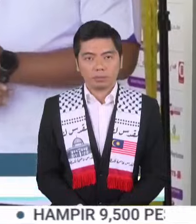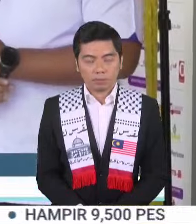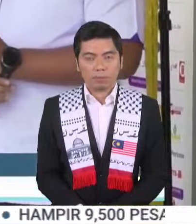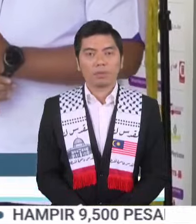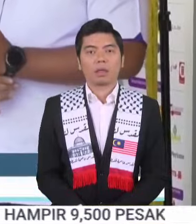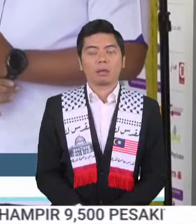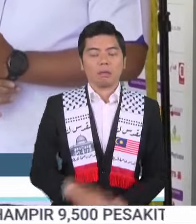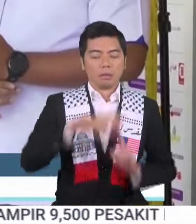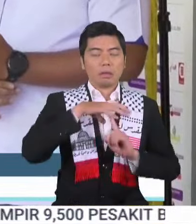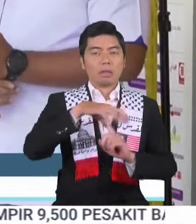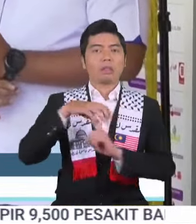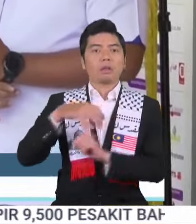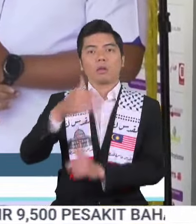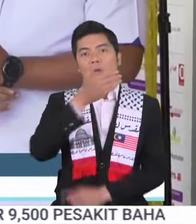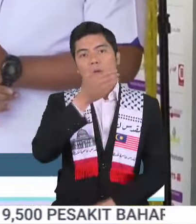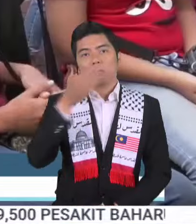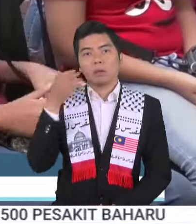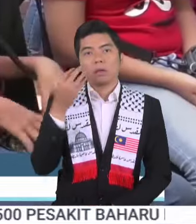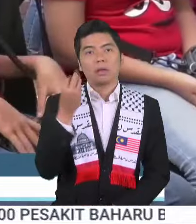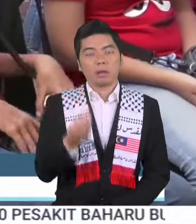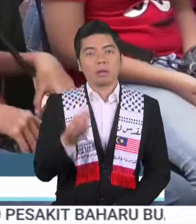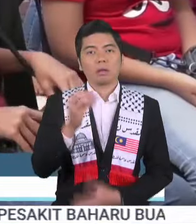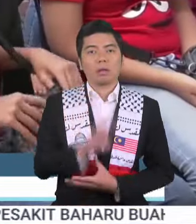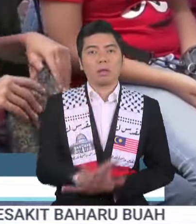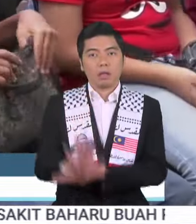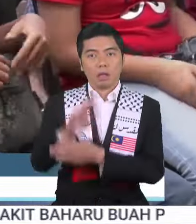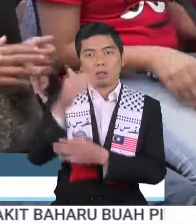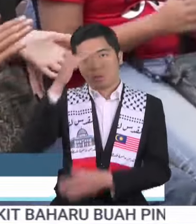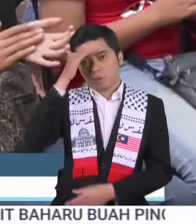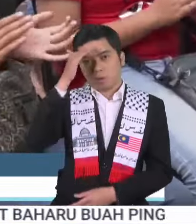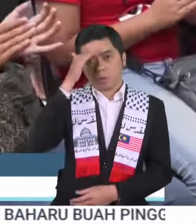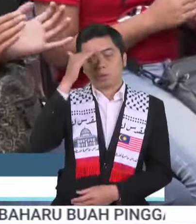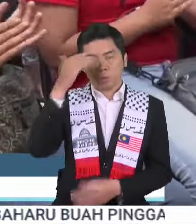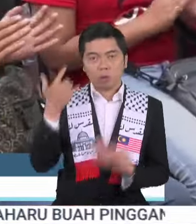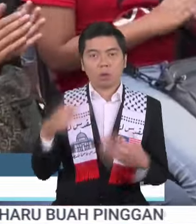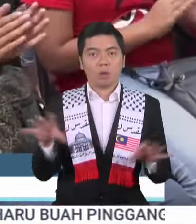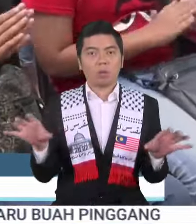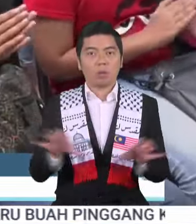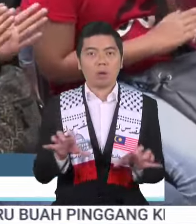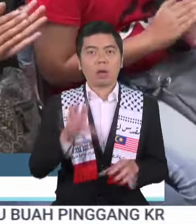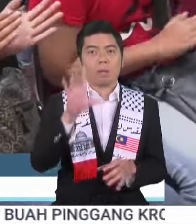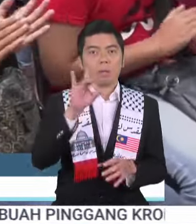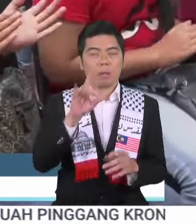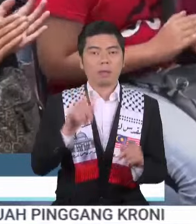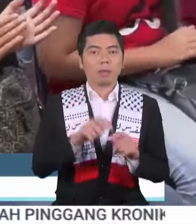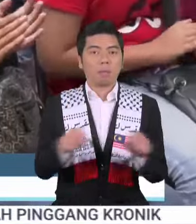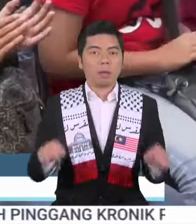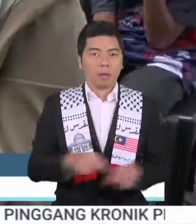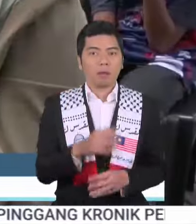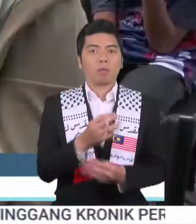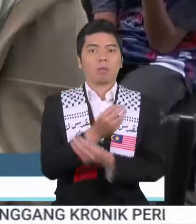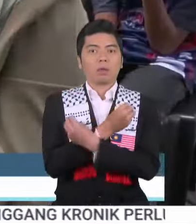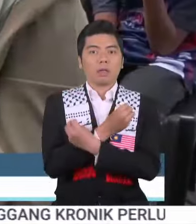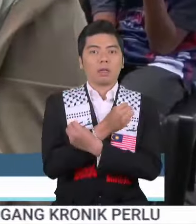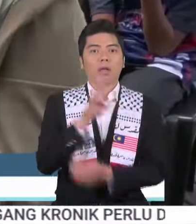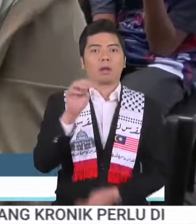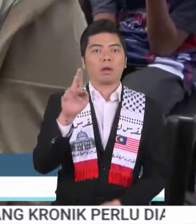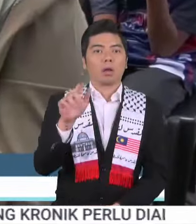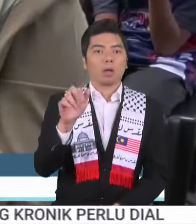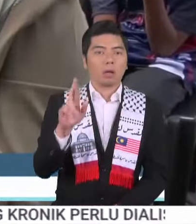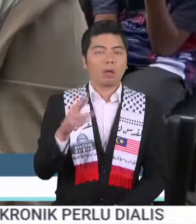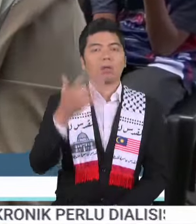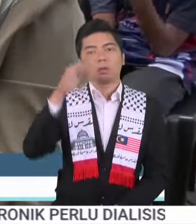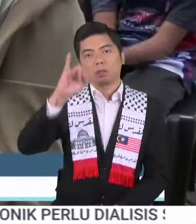sementara itu bazar Ramadan Rahmah Madani di Johor tahun ini beroperasi di lapan lokasi melibatkan Mersing muar Johor Bahru dan keluang